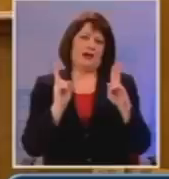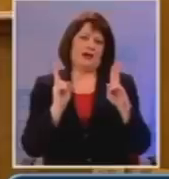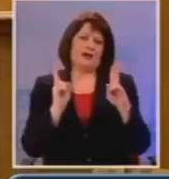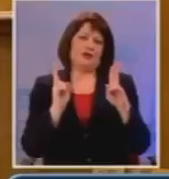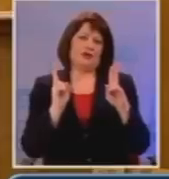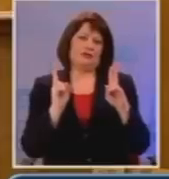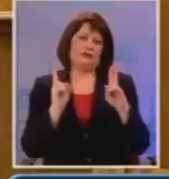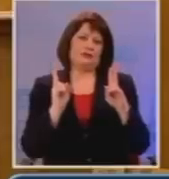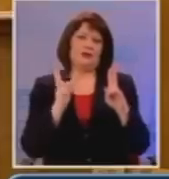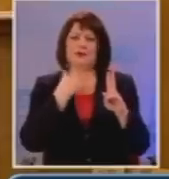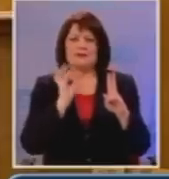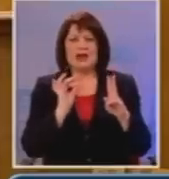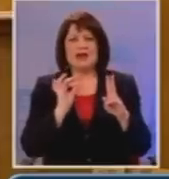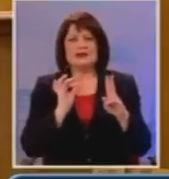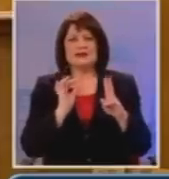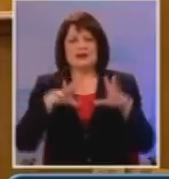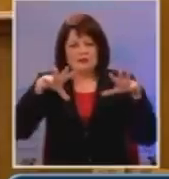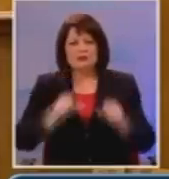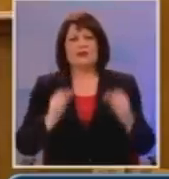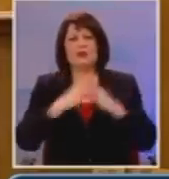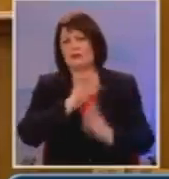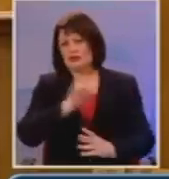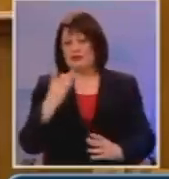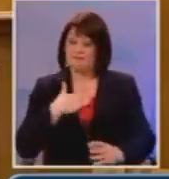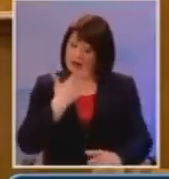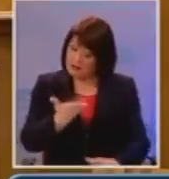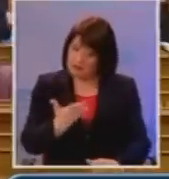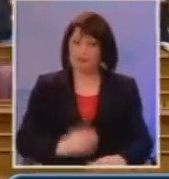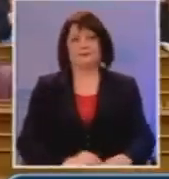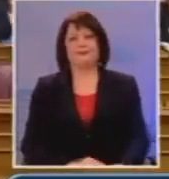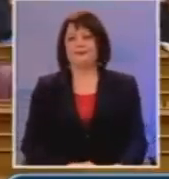από κάθε λογής ολοκληρωτισμό. Σας ευχαριστώ.